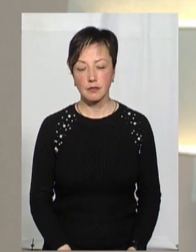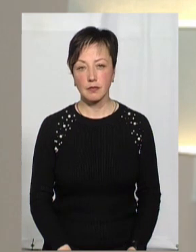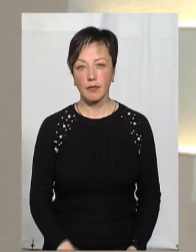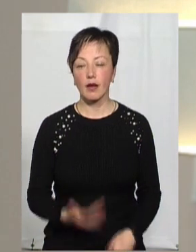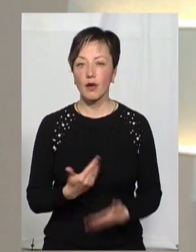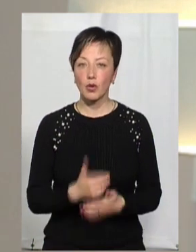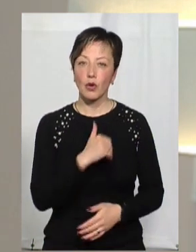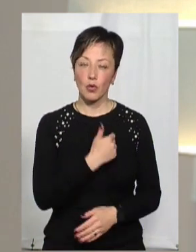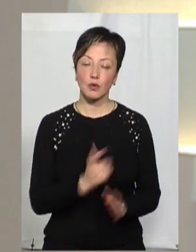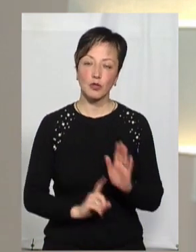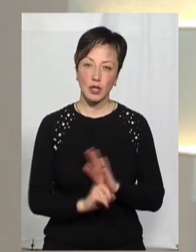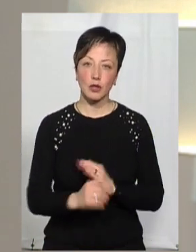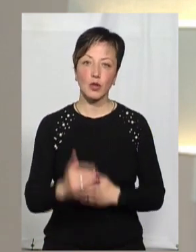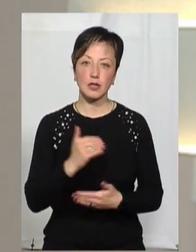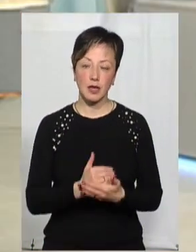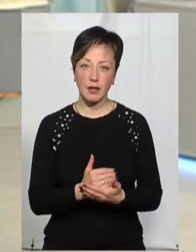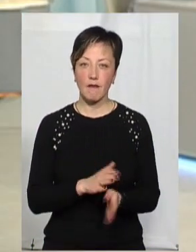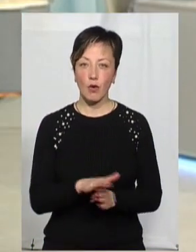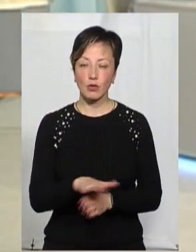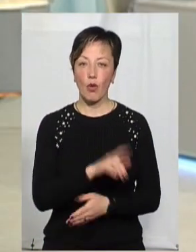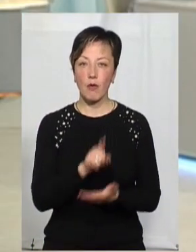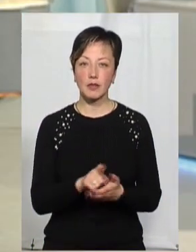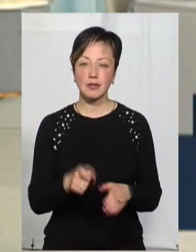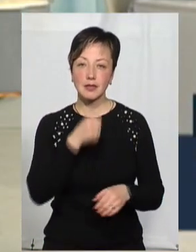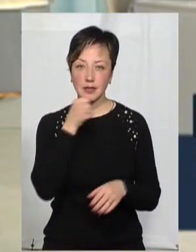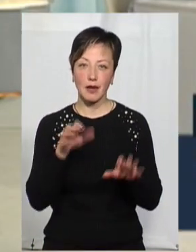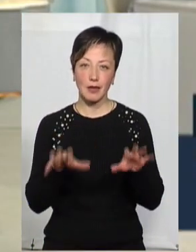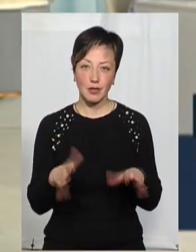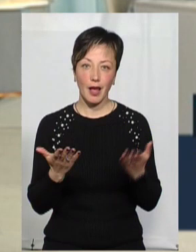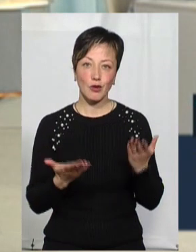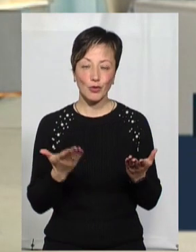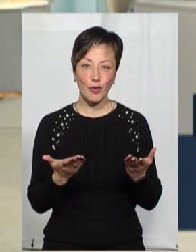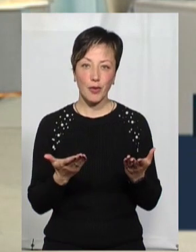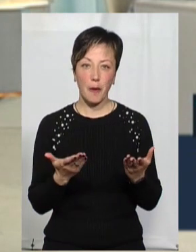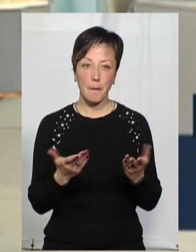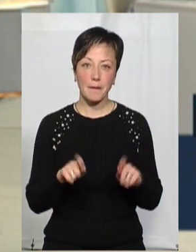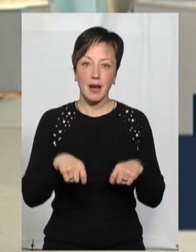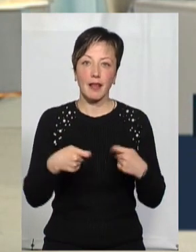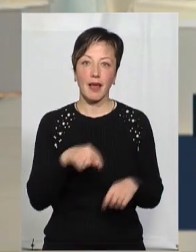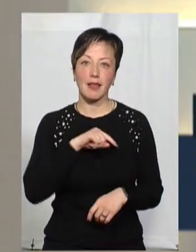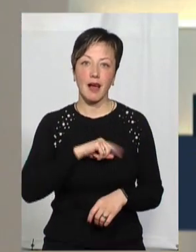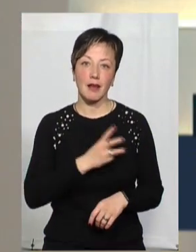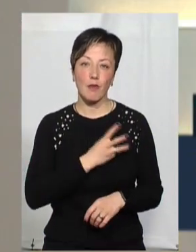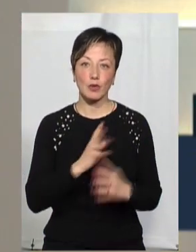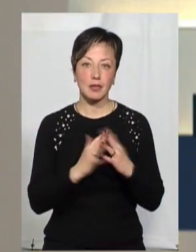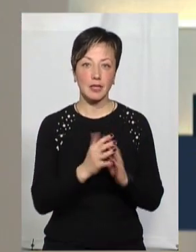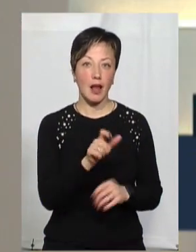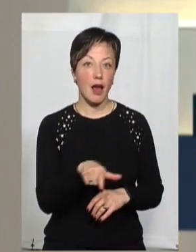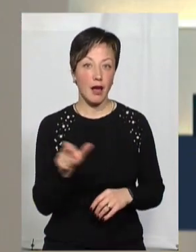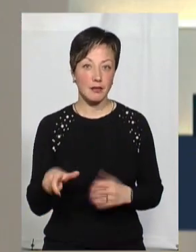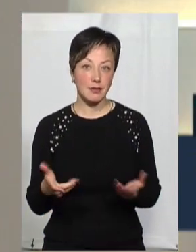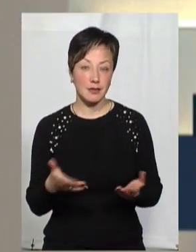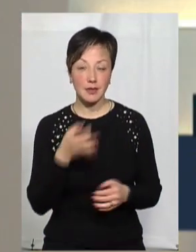От хочеться почати з останнього, бо от виконуючи обов'язки старости, якщо він передає настрій і емоції селян,